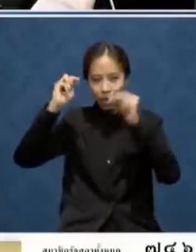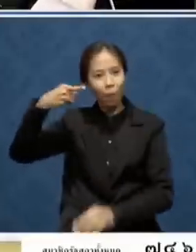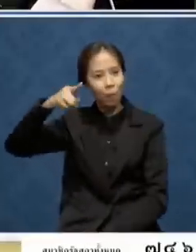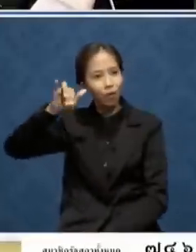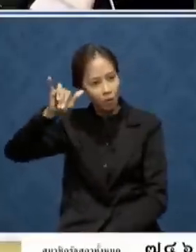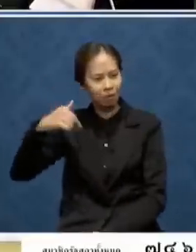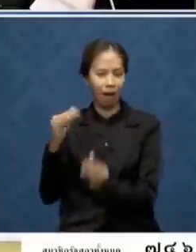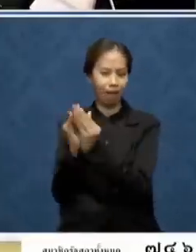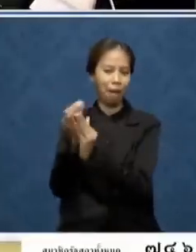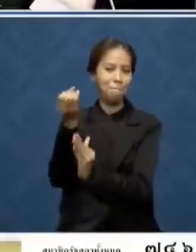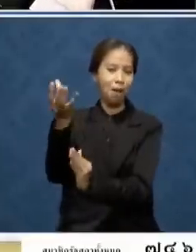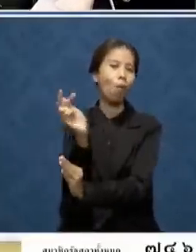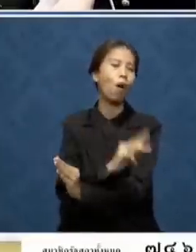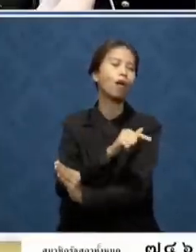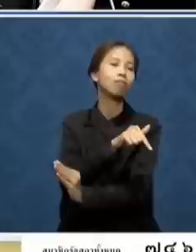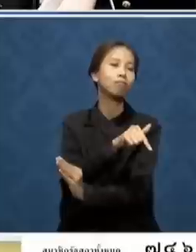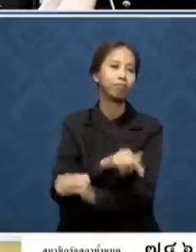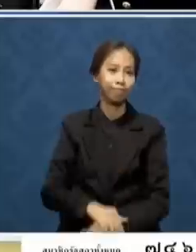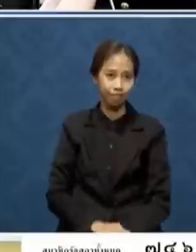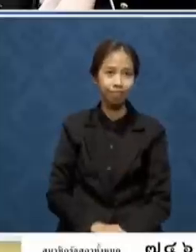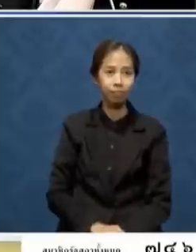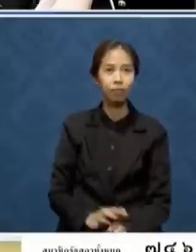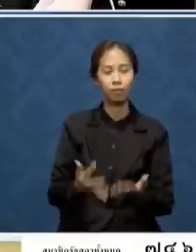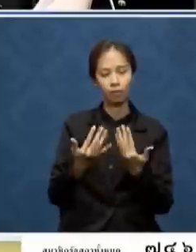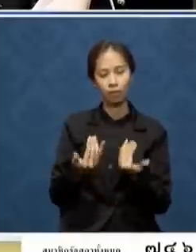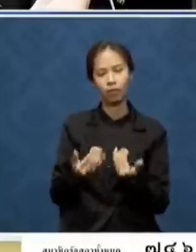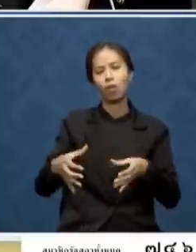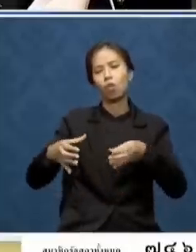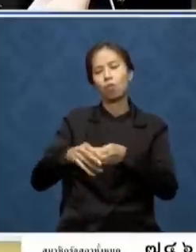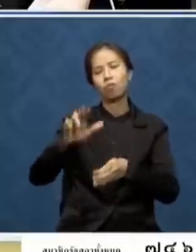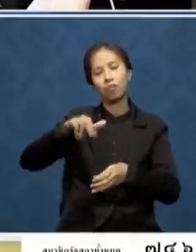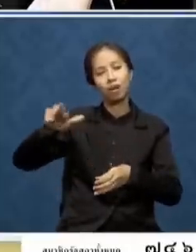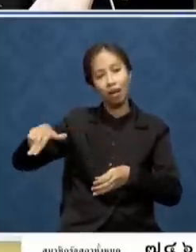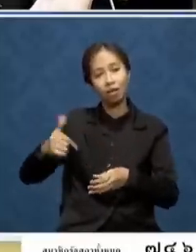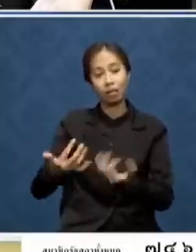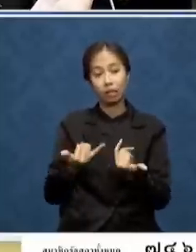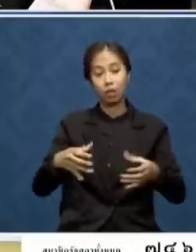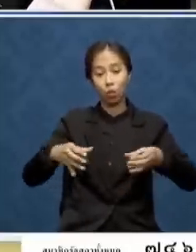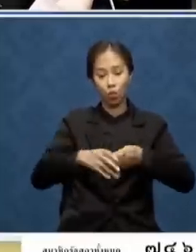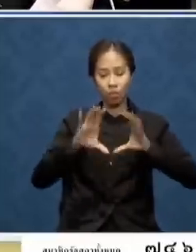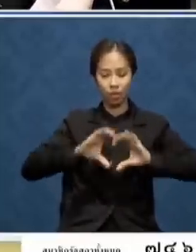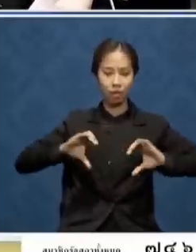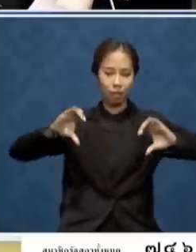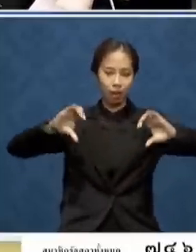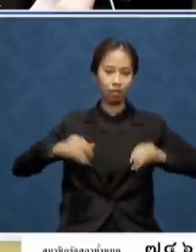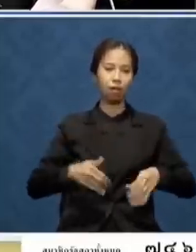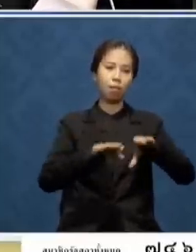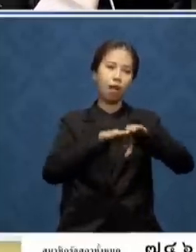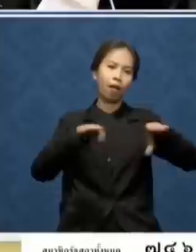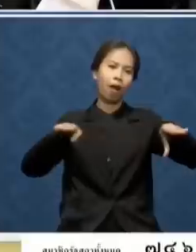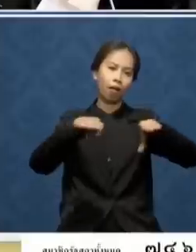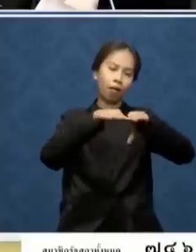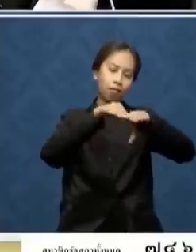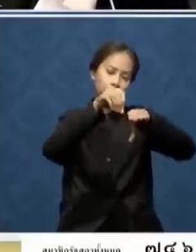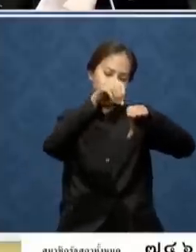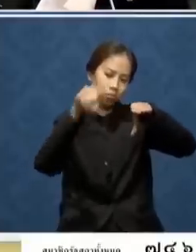กว่านะคะที่น่าผิดหวังไปกว่านั้นนะคะพรรคเพื่อไทยค่ะที่เป็นแกนำจัดตั้งรัฐบาลนะคะมาตรฐานตกค่ะ